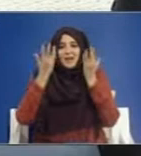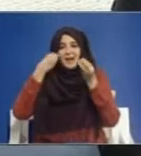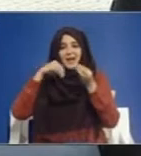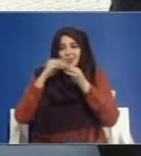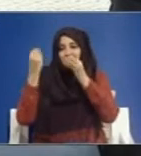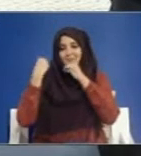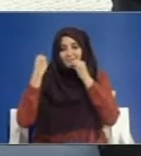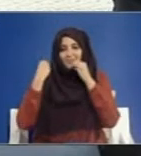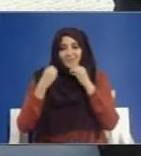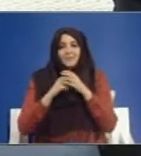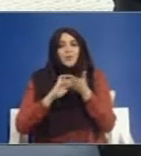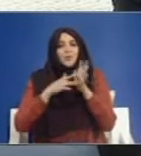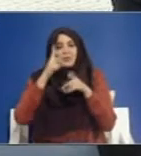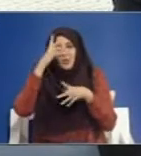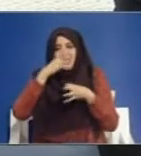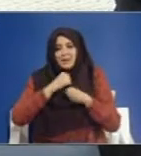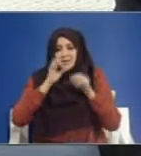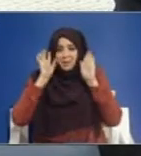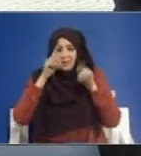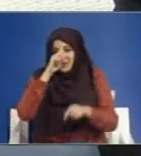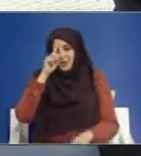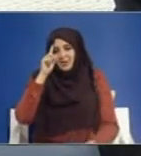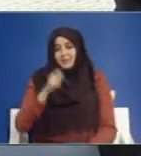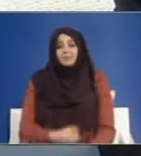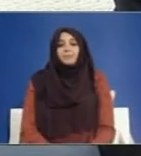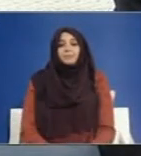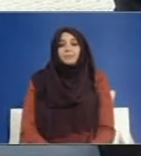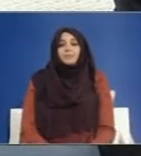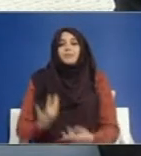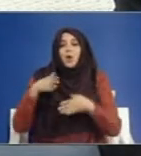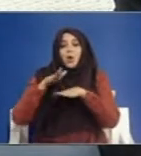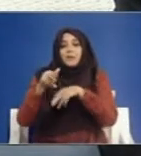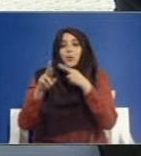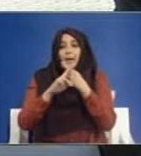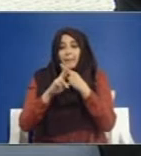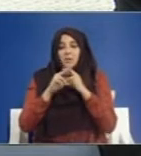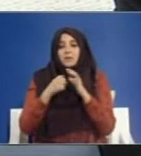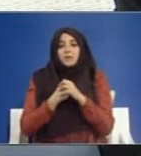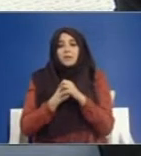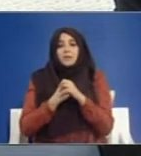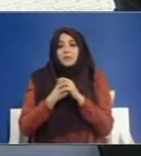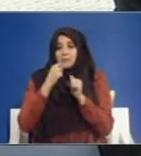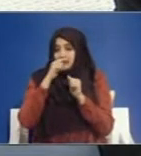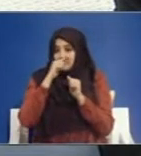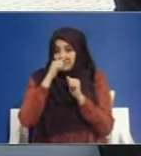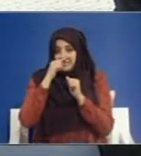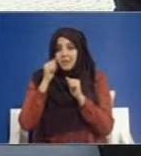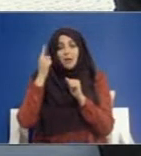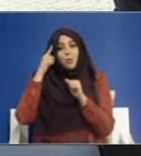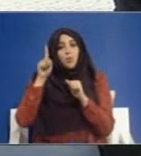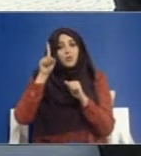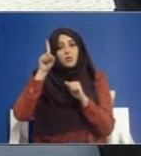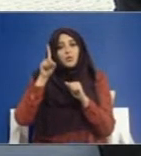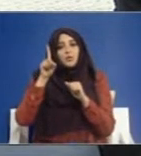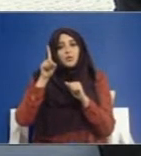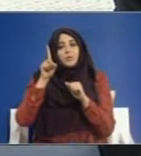شيخ محمد توصل إجابتك تفضل. نعم نقول مليح الإنسان أن لذلك رتب على هذا رتب العلماء على